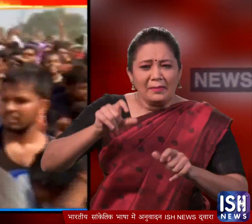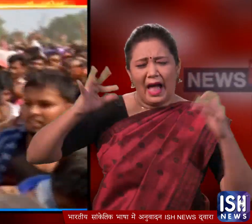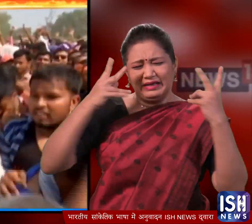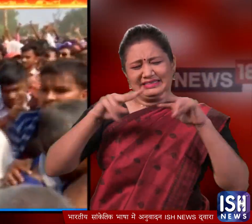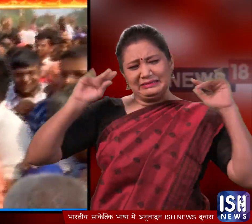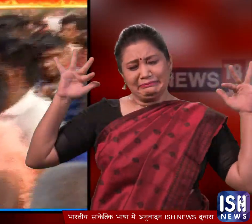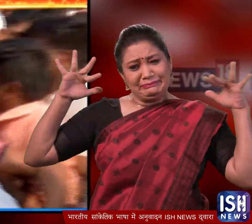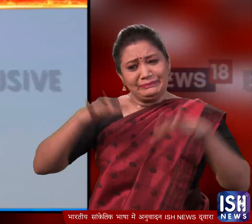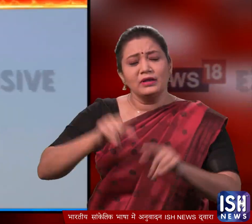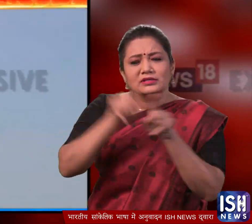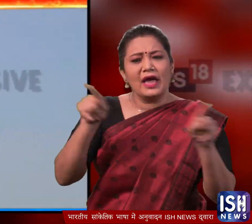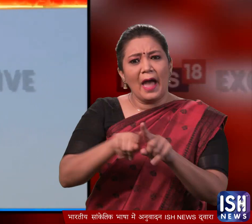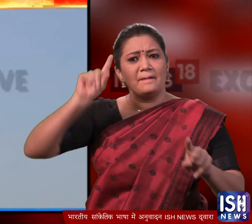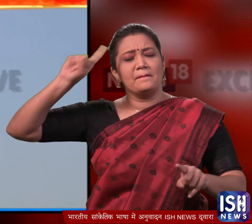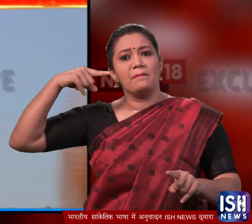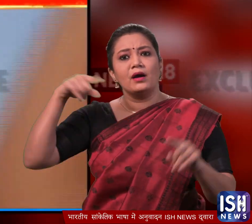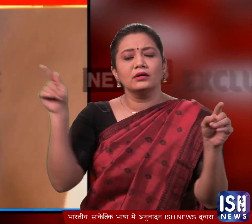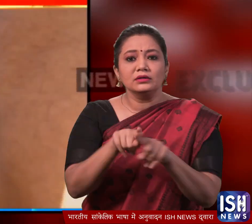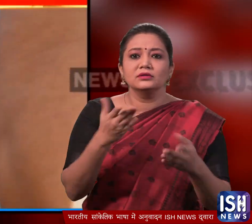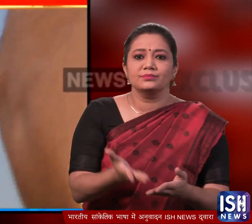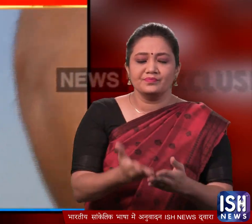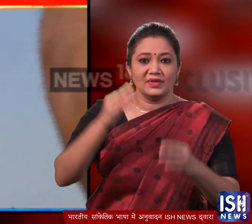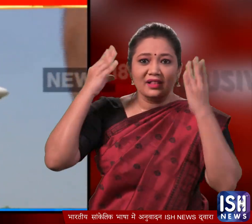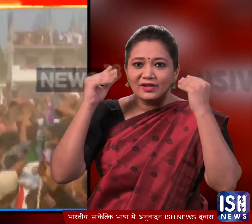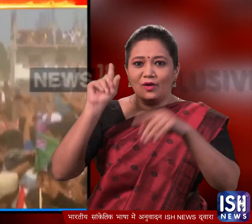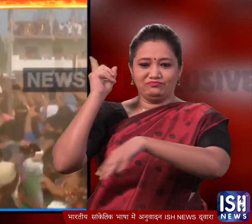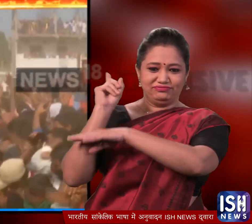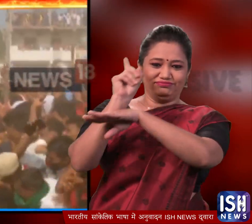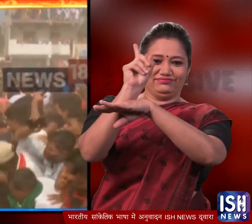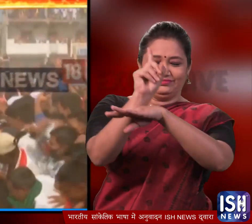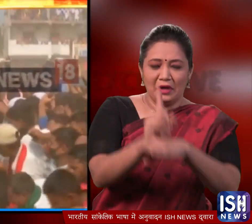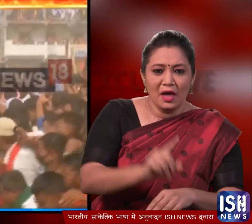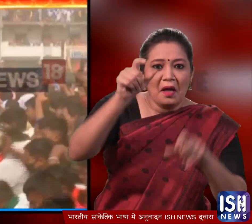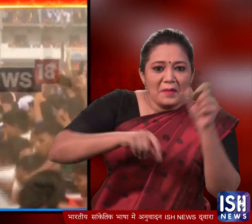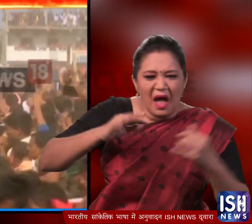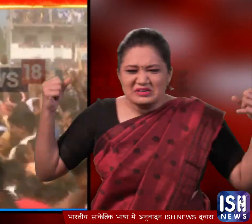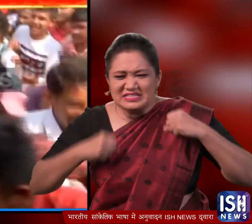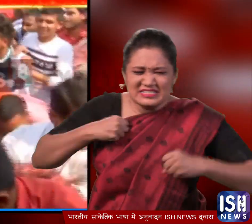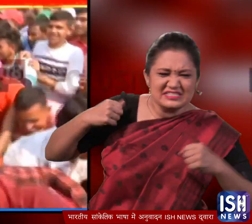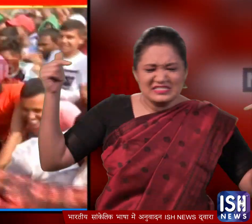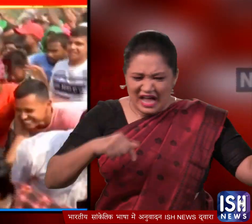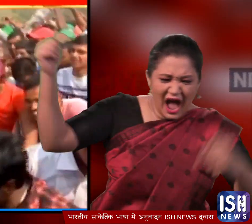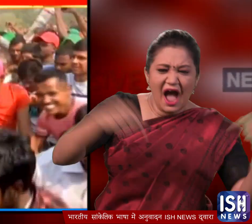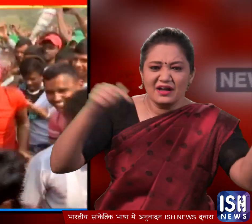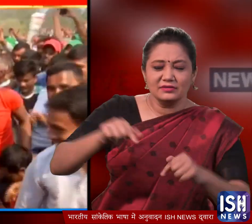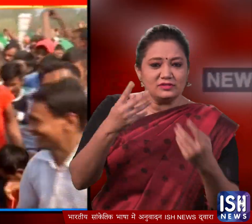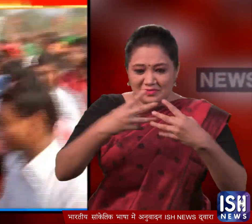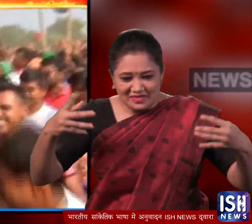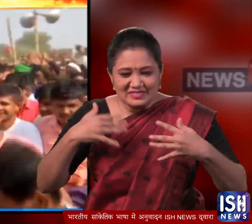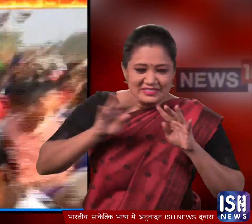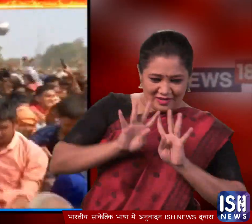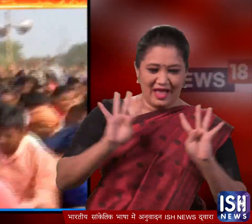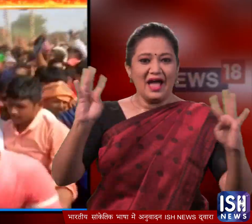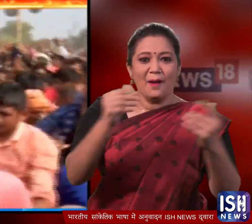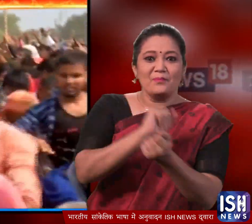उमड़ी भीड़ मानो पागल हो गई। जैसे ही लालू प्रसाद यादव का हेलीकॉप्टर उतरा, भगदड़ जैसे हालात हो गए। कुछ लोग सुरक्षा घेरा